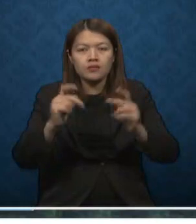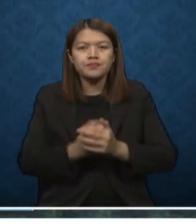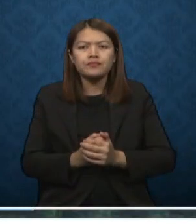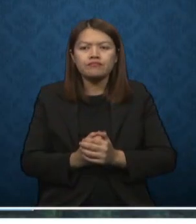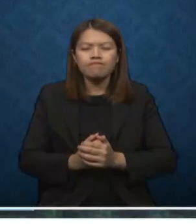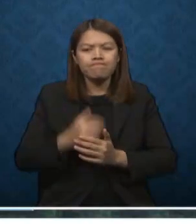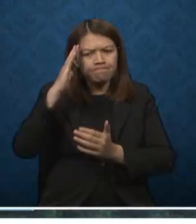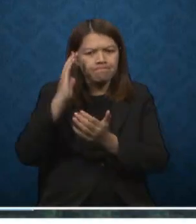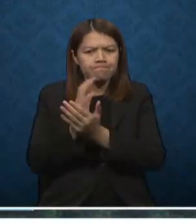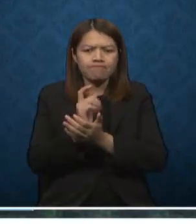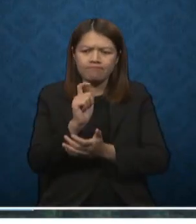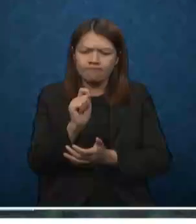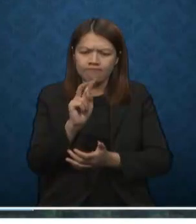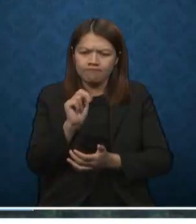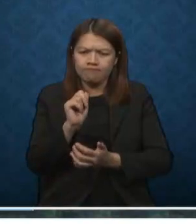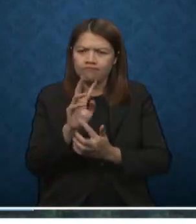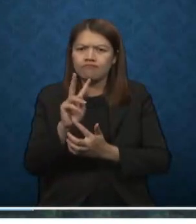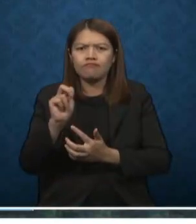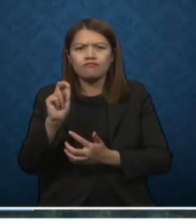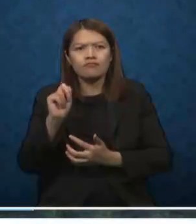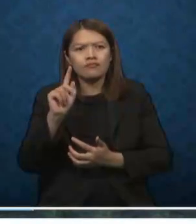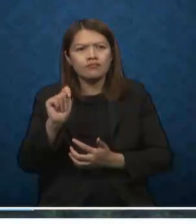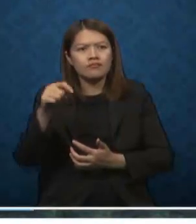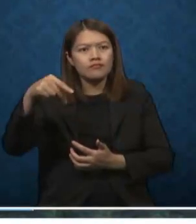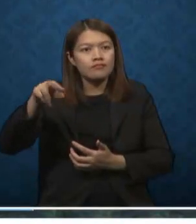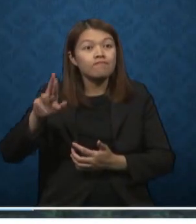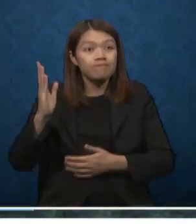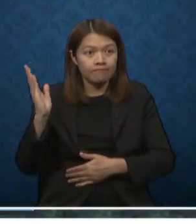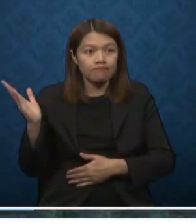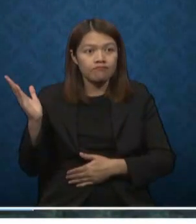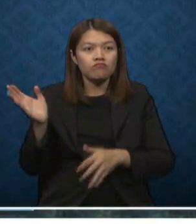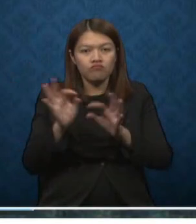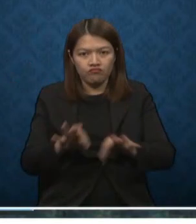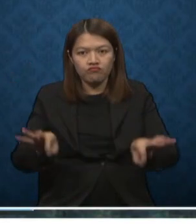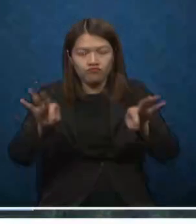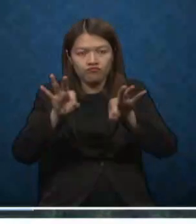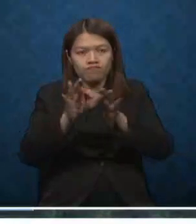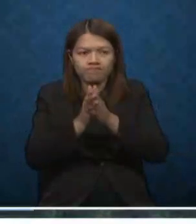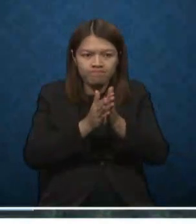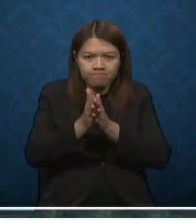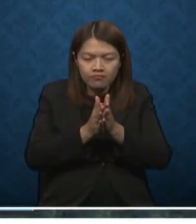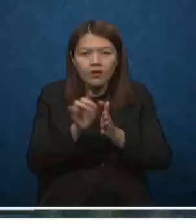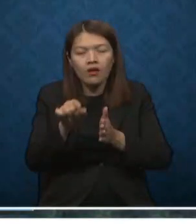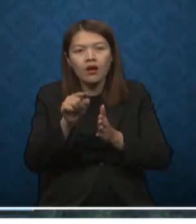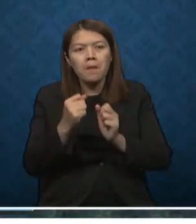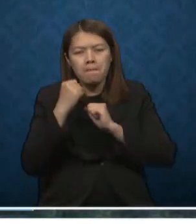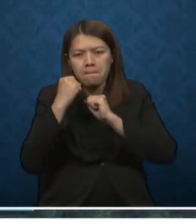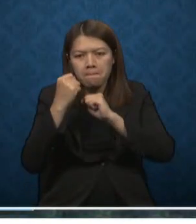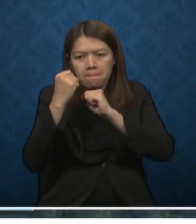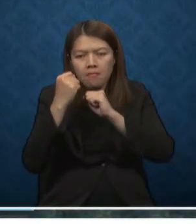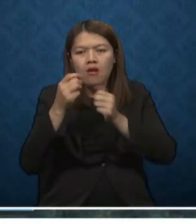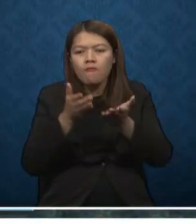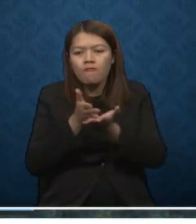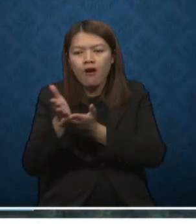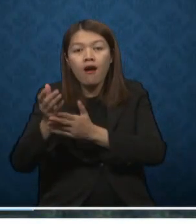รคาญจนรัตน์นะครับท่านให้ความสำคัญมากได้ติดตามได้พยายามที่จะให้ฝ่ายบริหาร